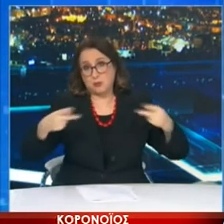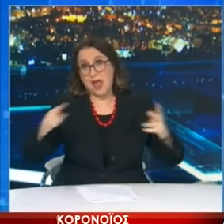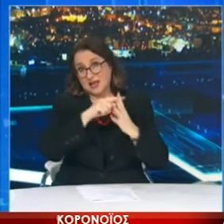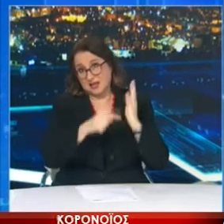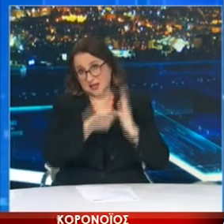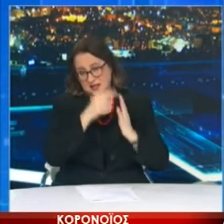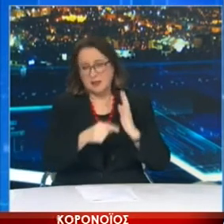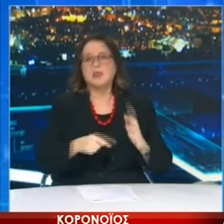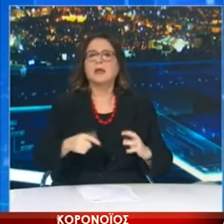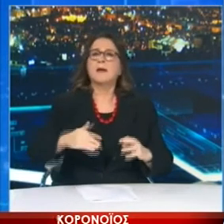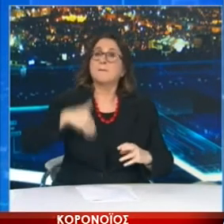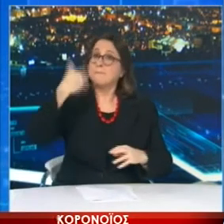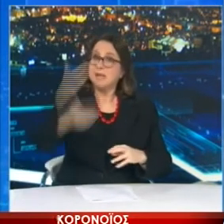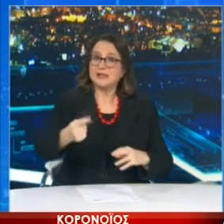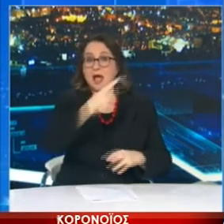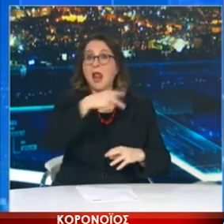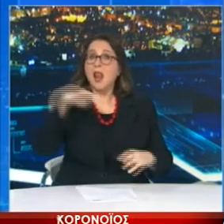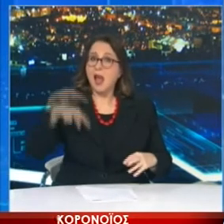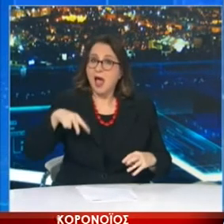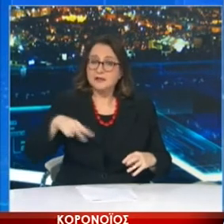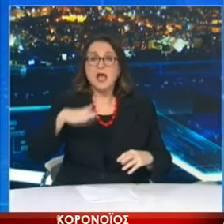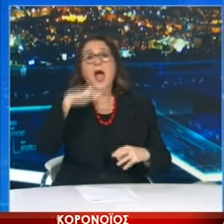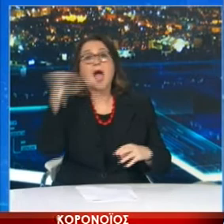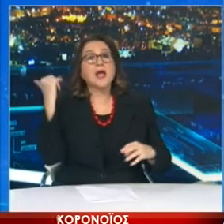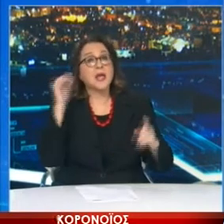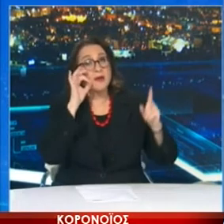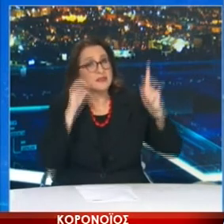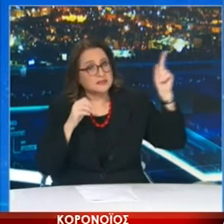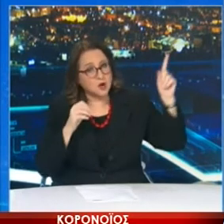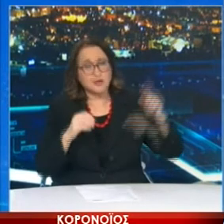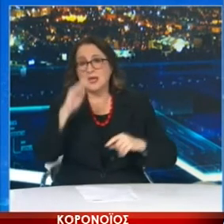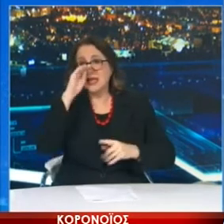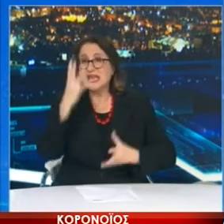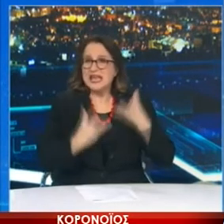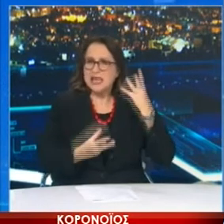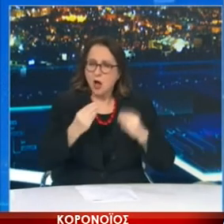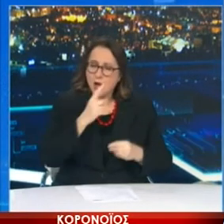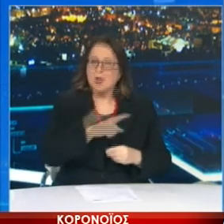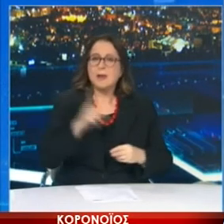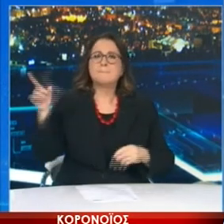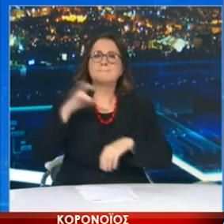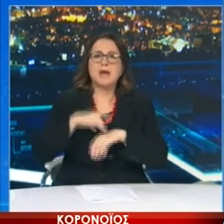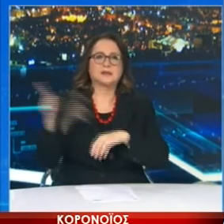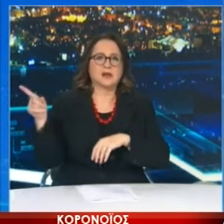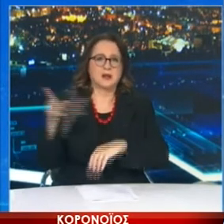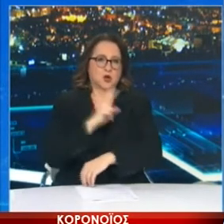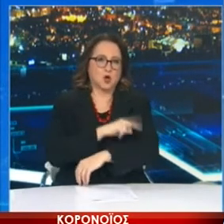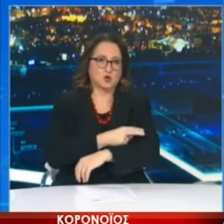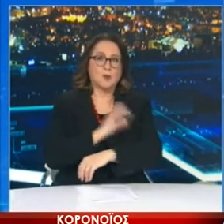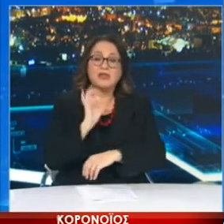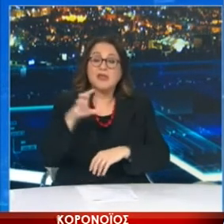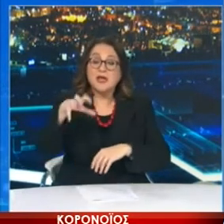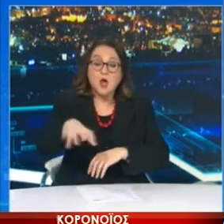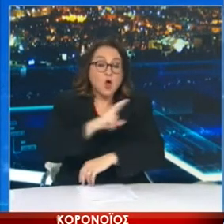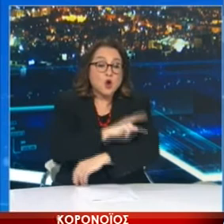στο Πανεπιστημιακό της Λάρισας, στο ΑΧΕΠΑ, στο Πανεπιστημιακό Ιωαννίνο και στην Πάτρα, έτσι ώστε να αρχίσουν οι εμβολιασμοί